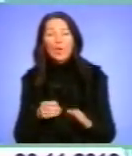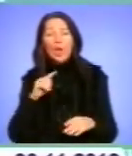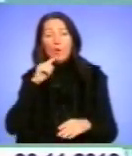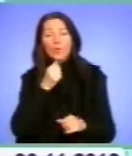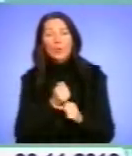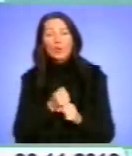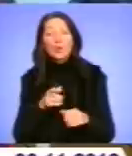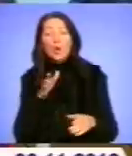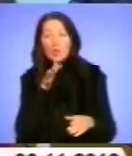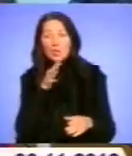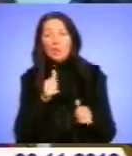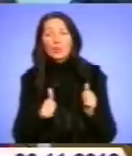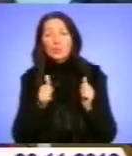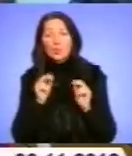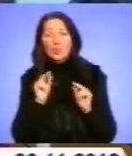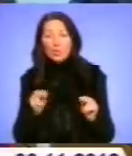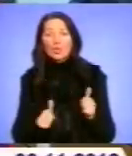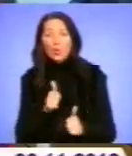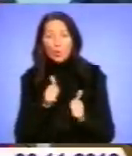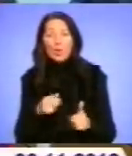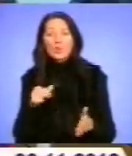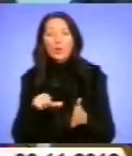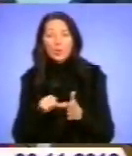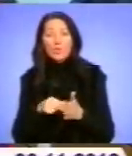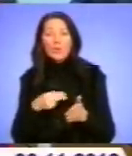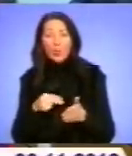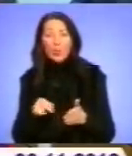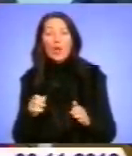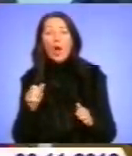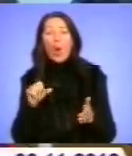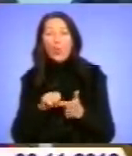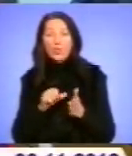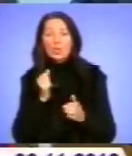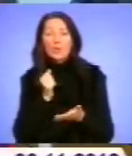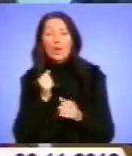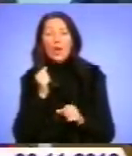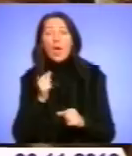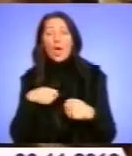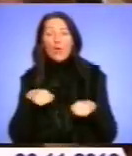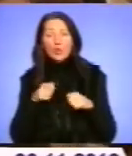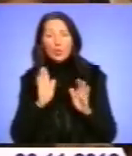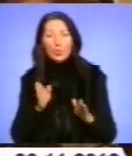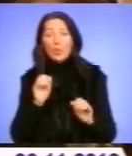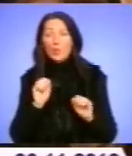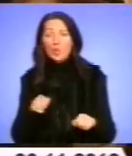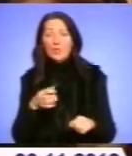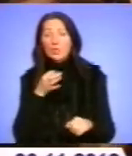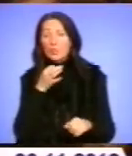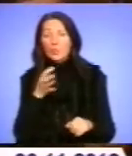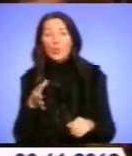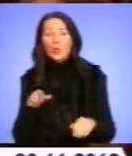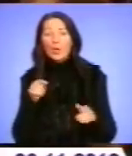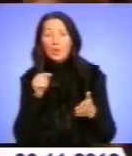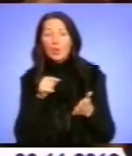чесна конкуренція учасників закупівель. Участь в аукціоні стане можливою з будь-якої точки України, не виходячи з офісу, і